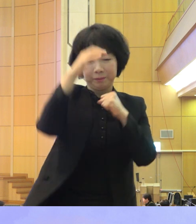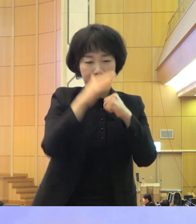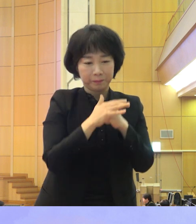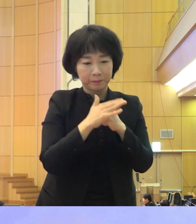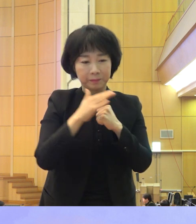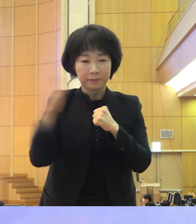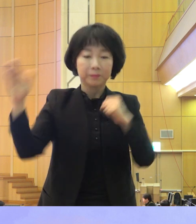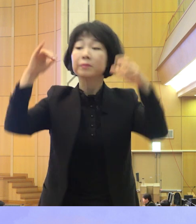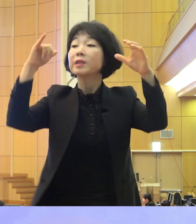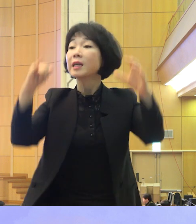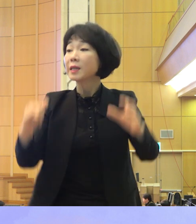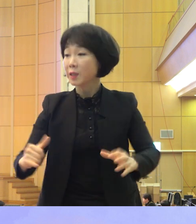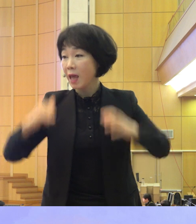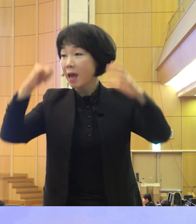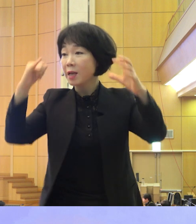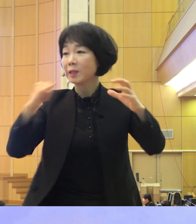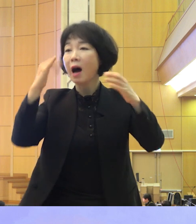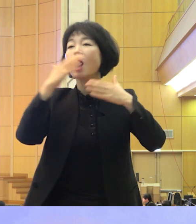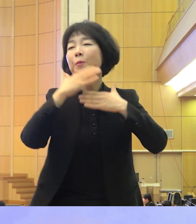것이니